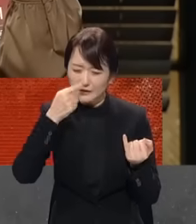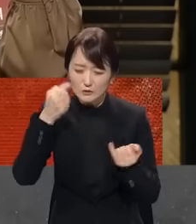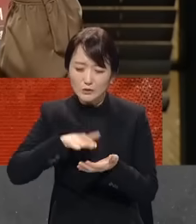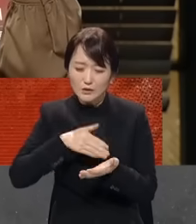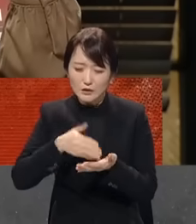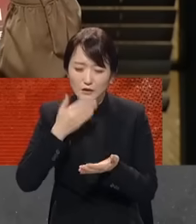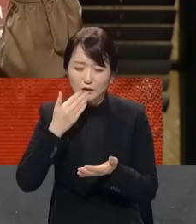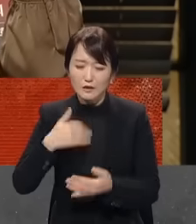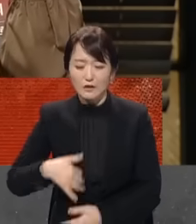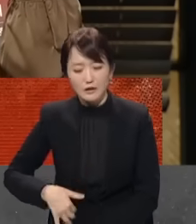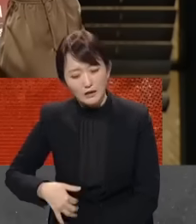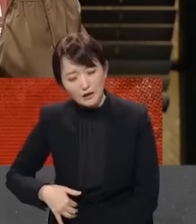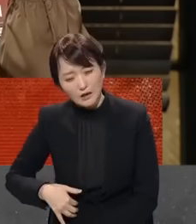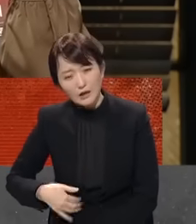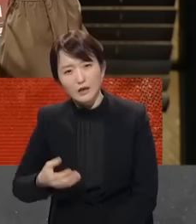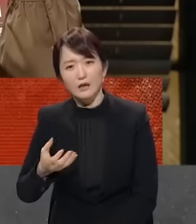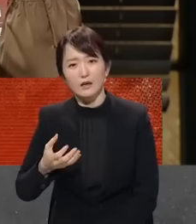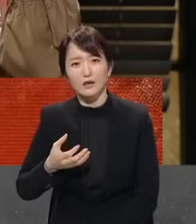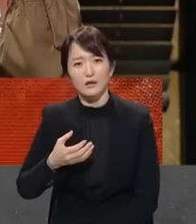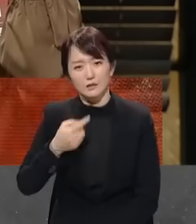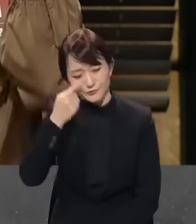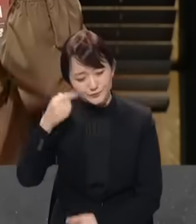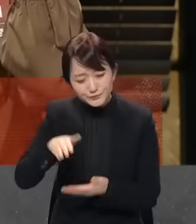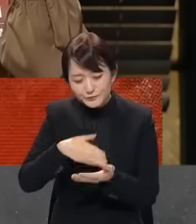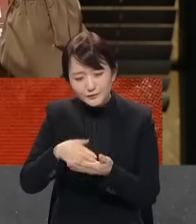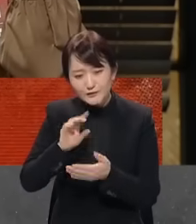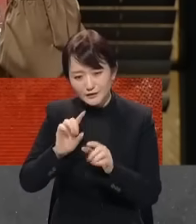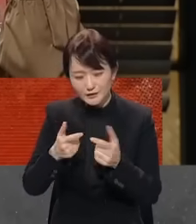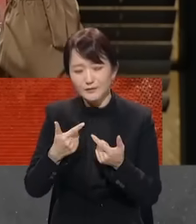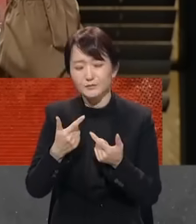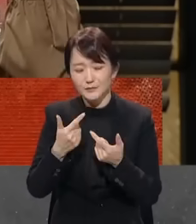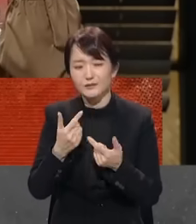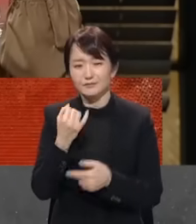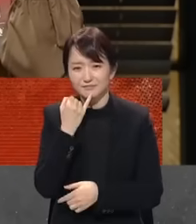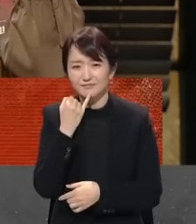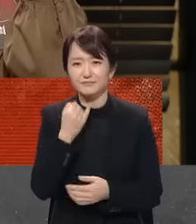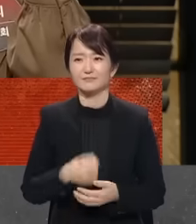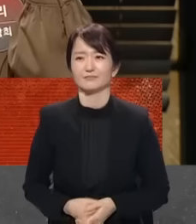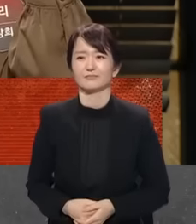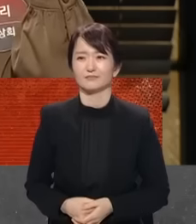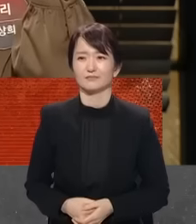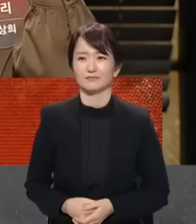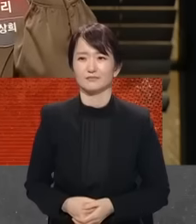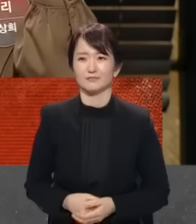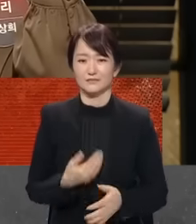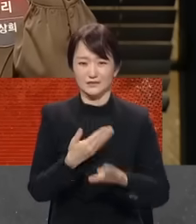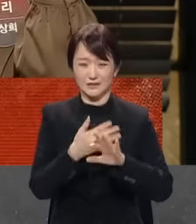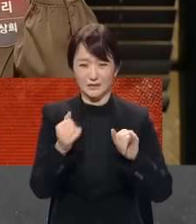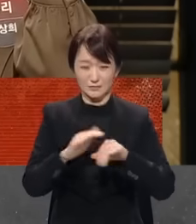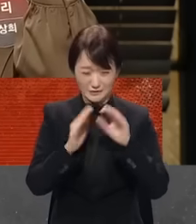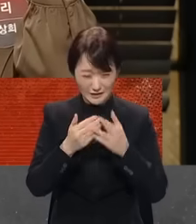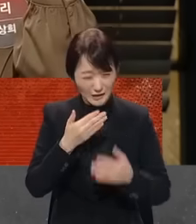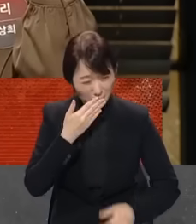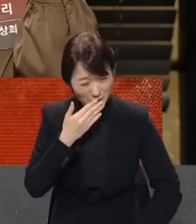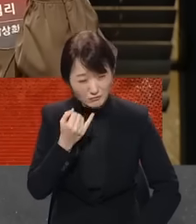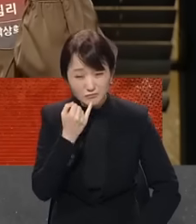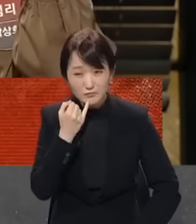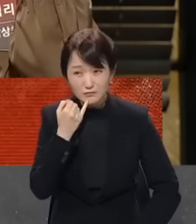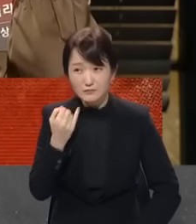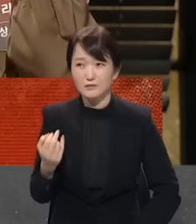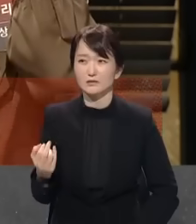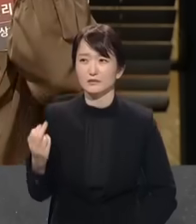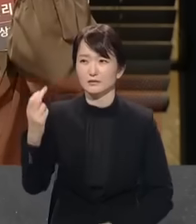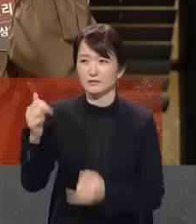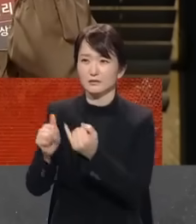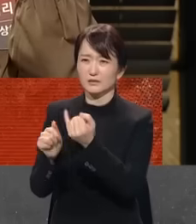너무 고생했잖아. 굴전만 아니면 돼. 아, 그 굴전. 아, 그 다 멀쩡했는데 그 형님만 그랬죠? 아, 그 면역력